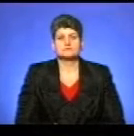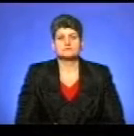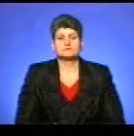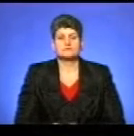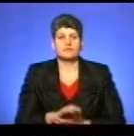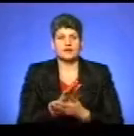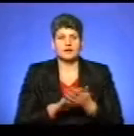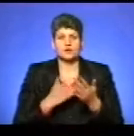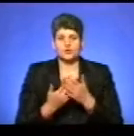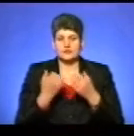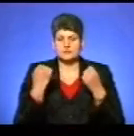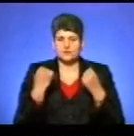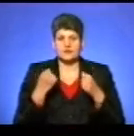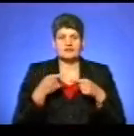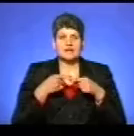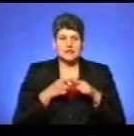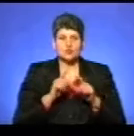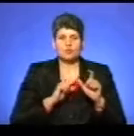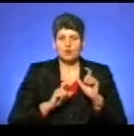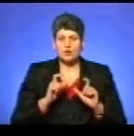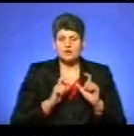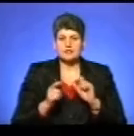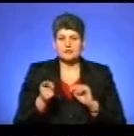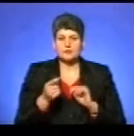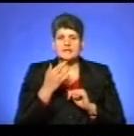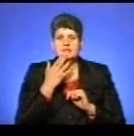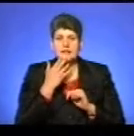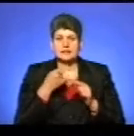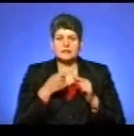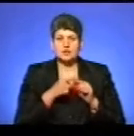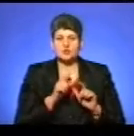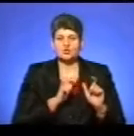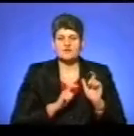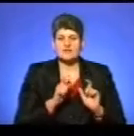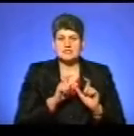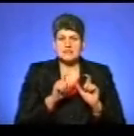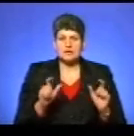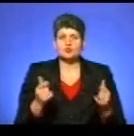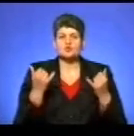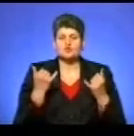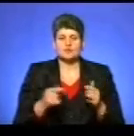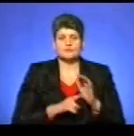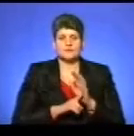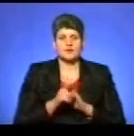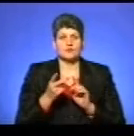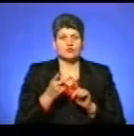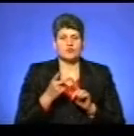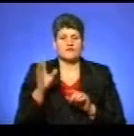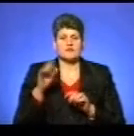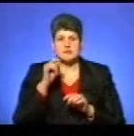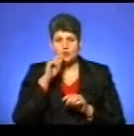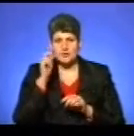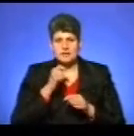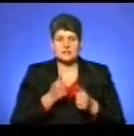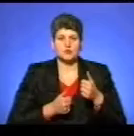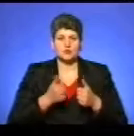І далі до новин спорту. У технічному коледжі Тернопільського національного технічного університету сьогодні стартував другий всеукраїнський турнір